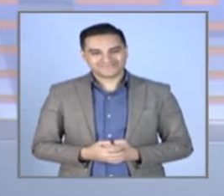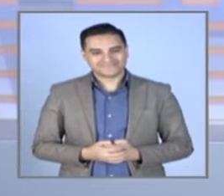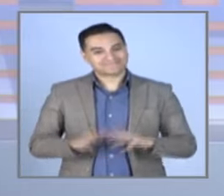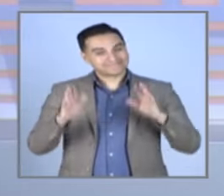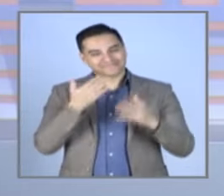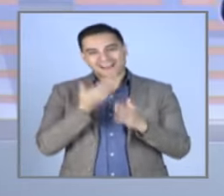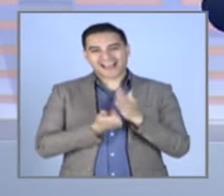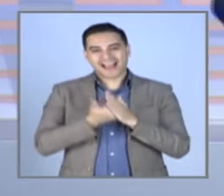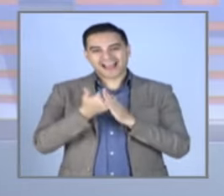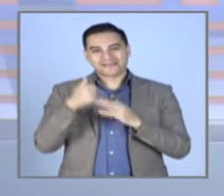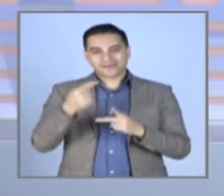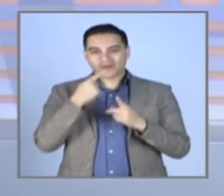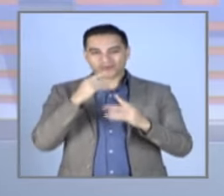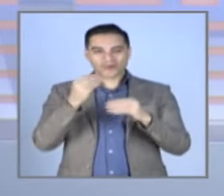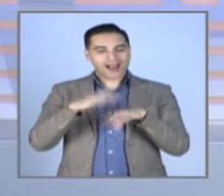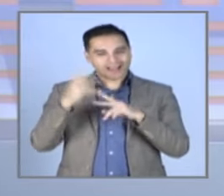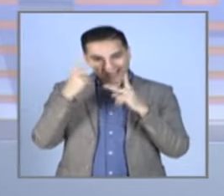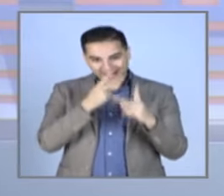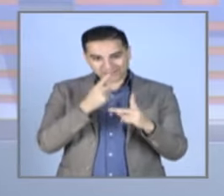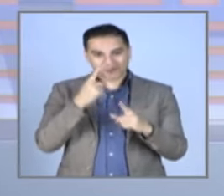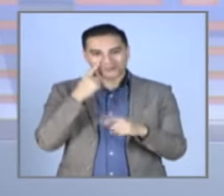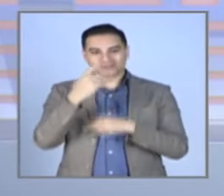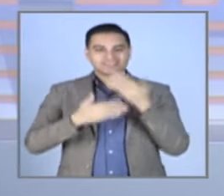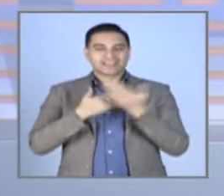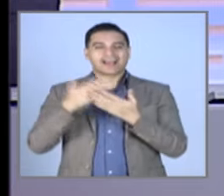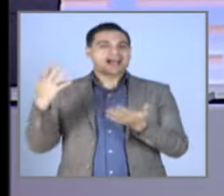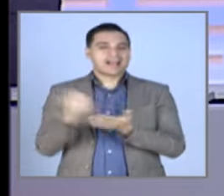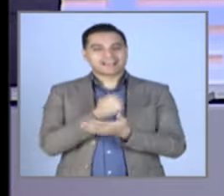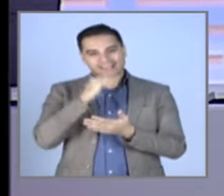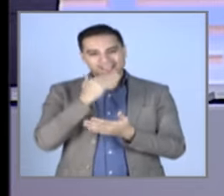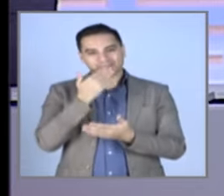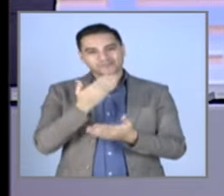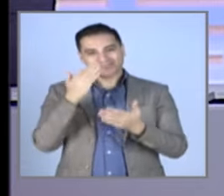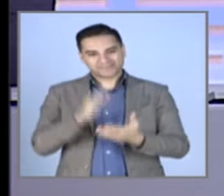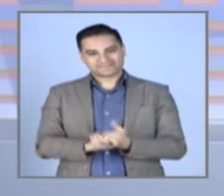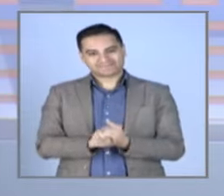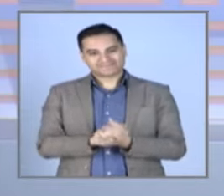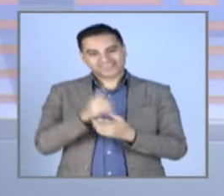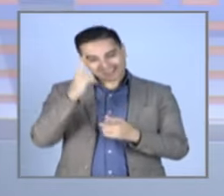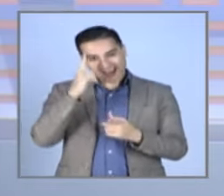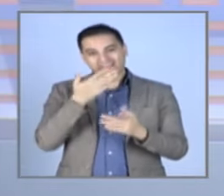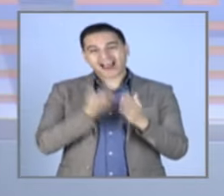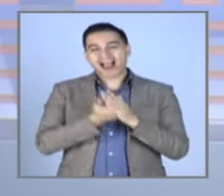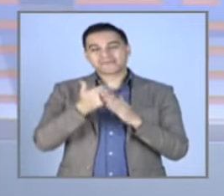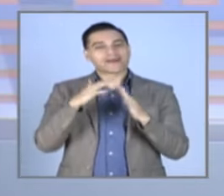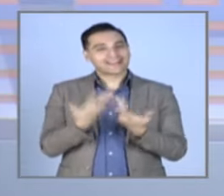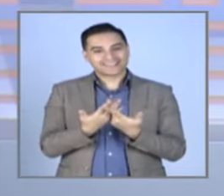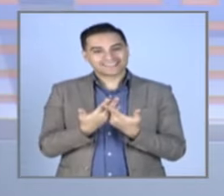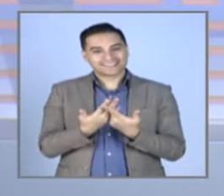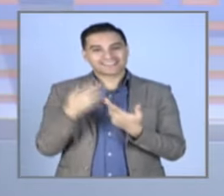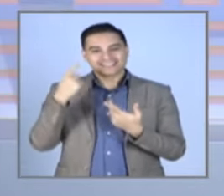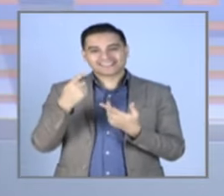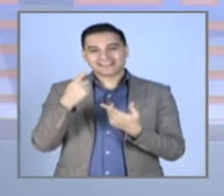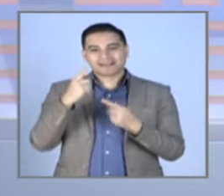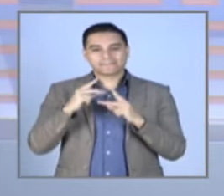ما اجمل انك تقول حلمك وتحققيه. الحمد لله. انت عارفه اجمل حاجه في ايه كمان؟ ايه؟